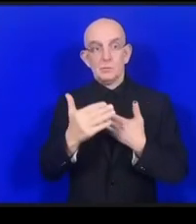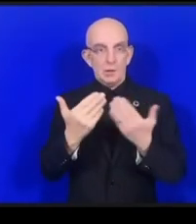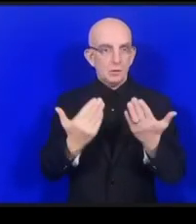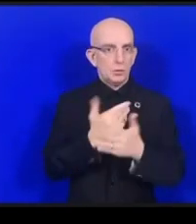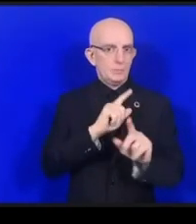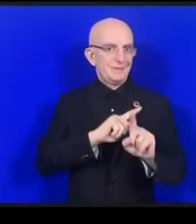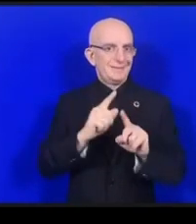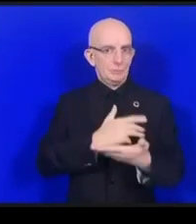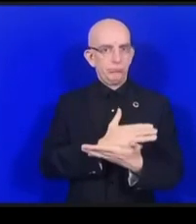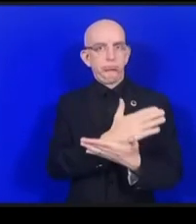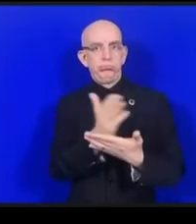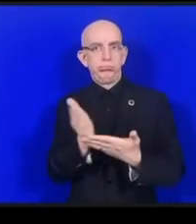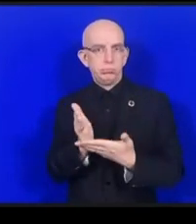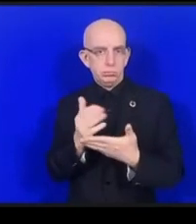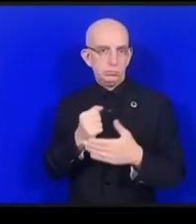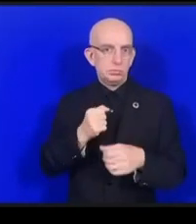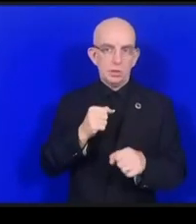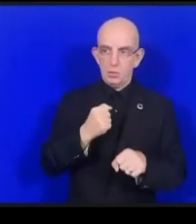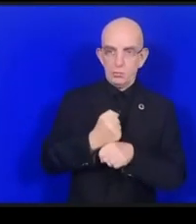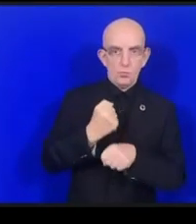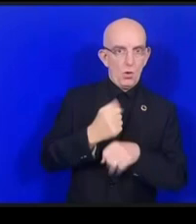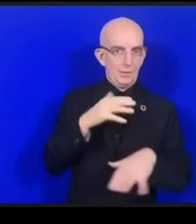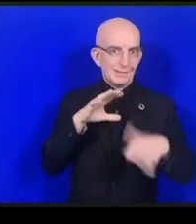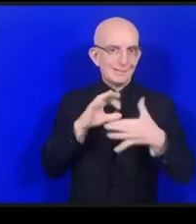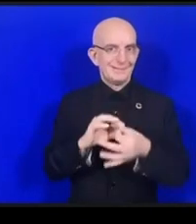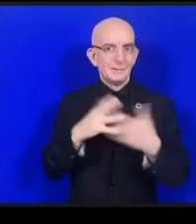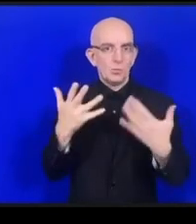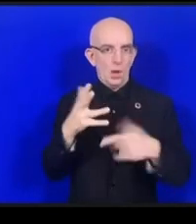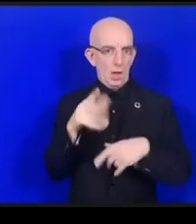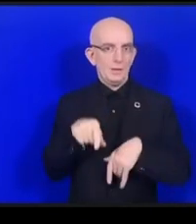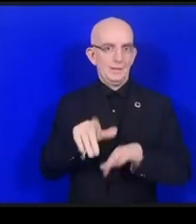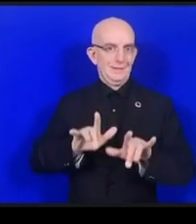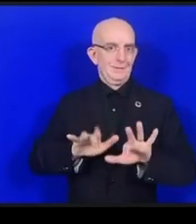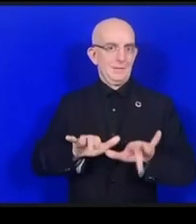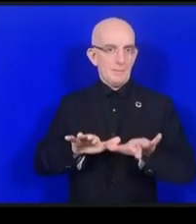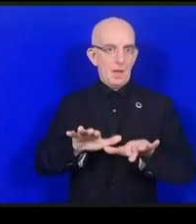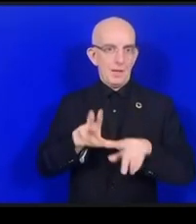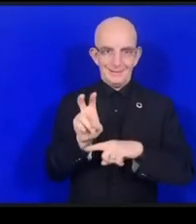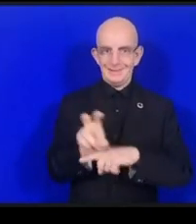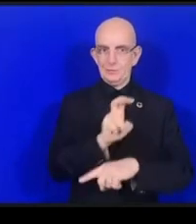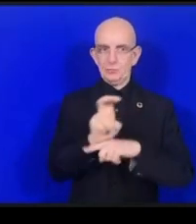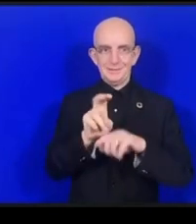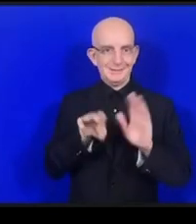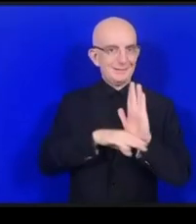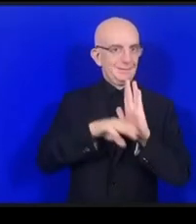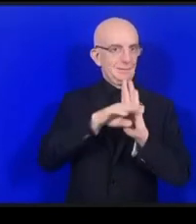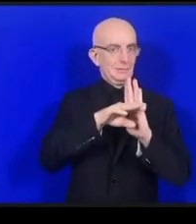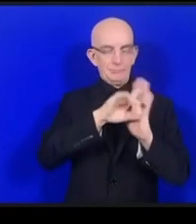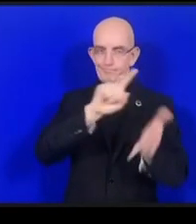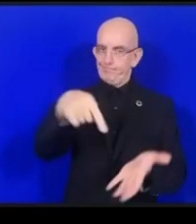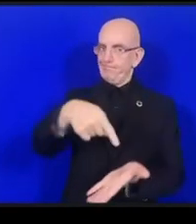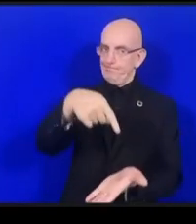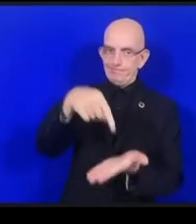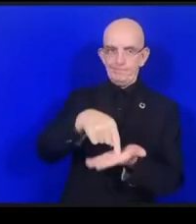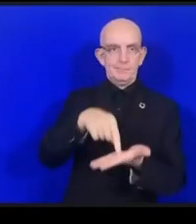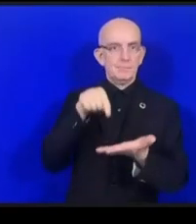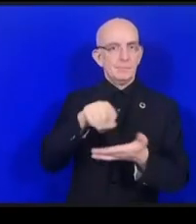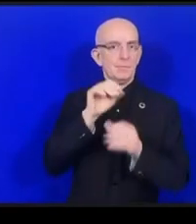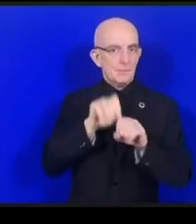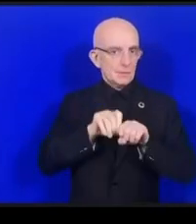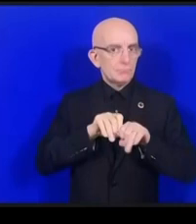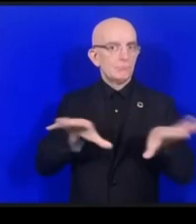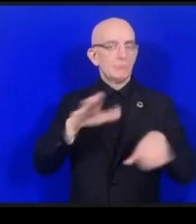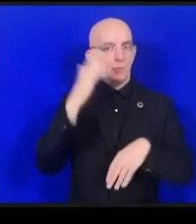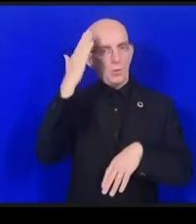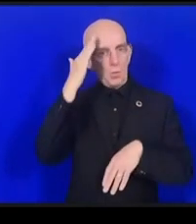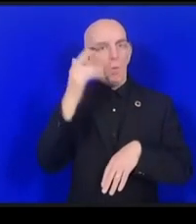потребностей и пытаясь создать более безопасный интернет более безопасное